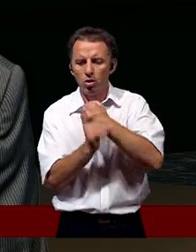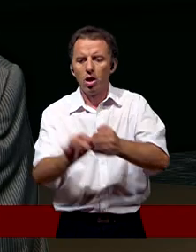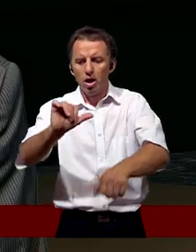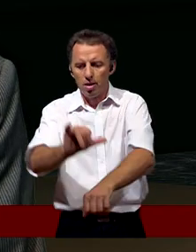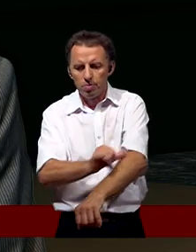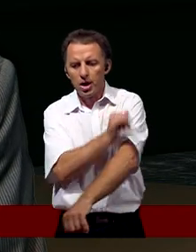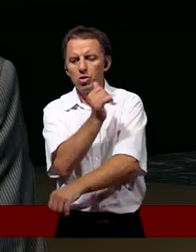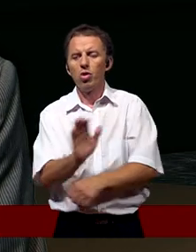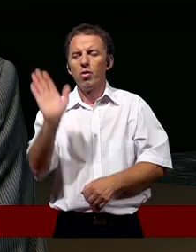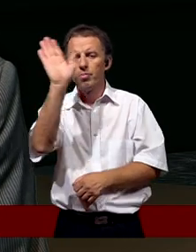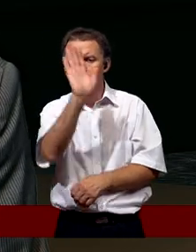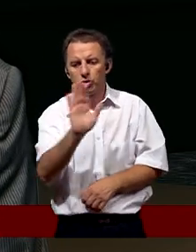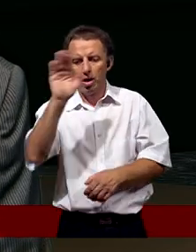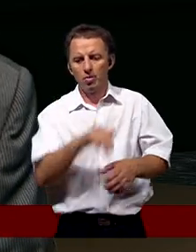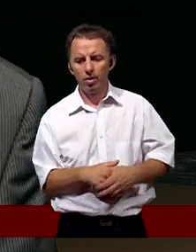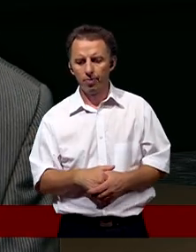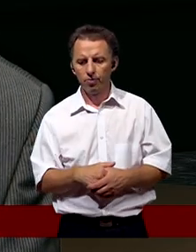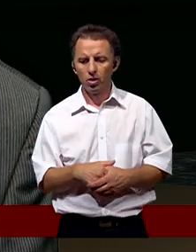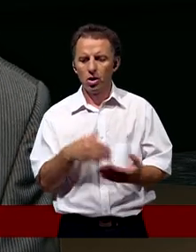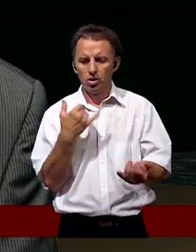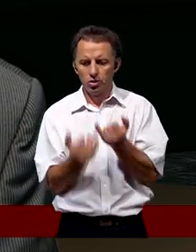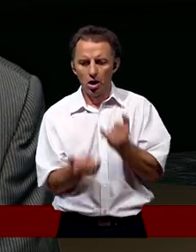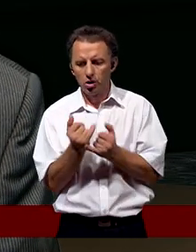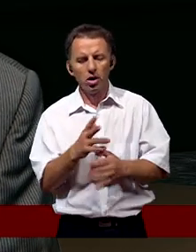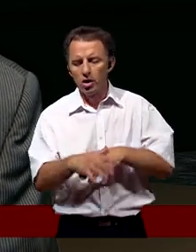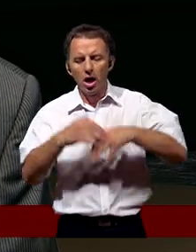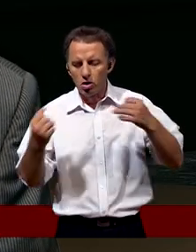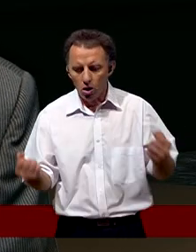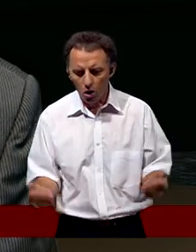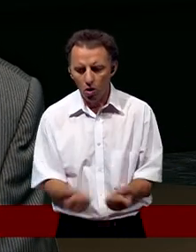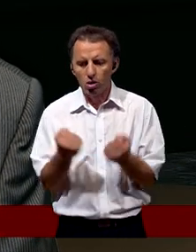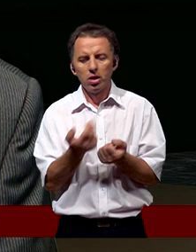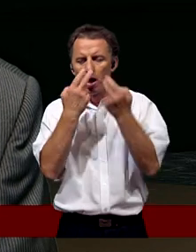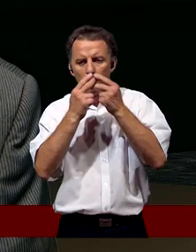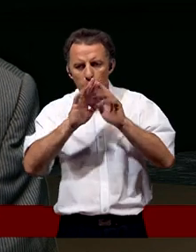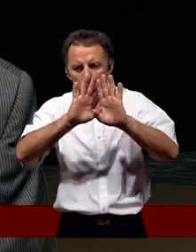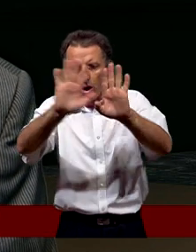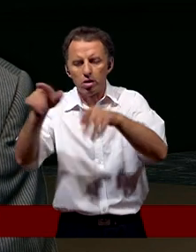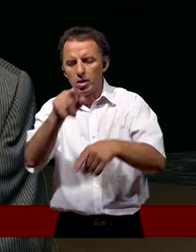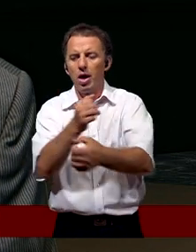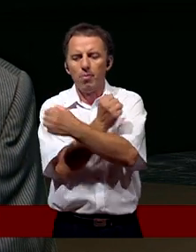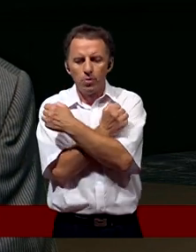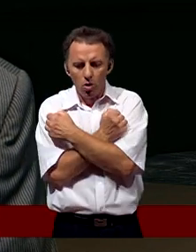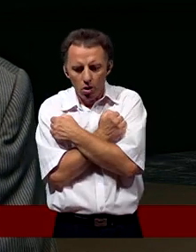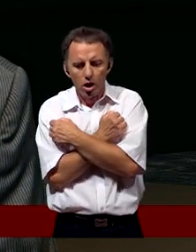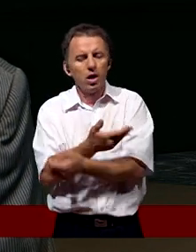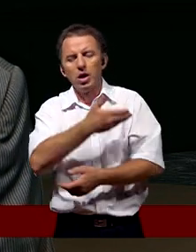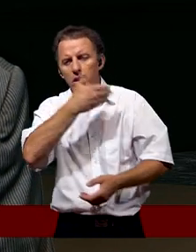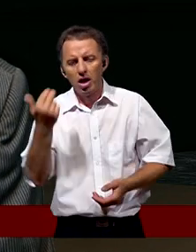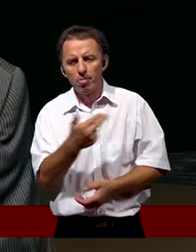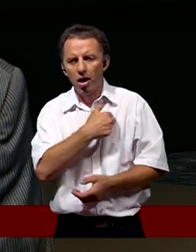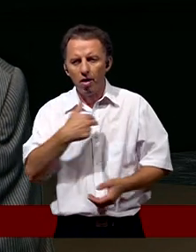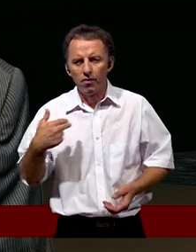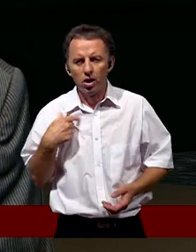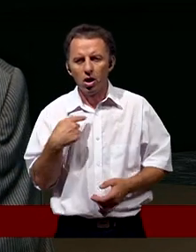bluźnią imieniu Bożemu. Tak. Czyli jeżeli nie dążymy, jeżeli nie pokazujemy tej miłości, jeżeli jej nie ma